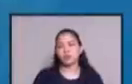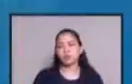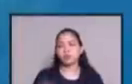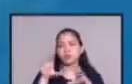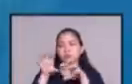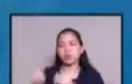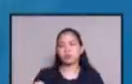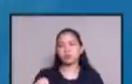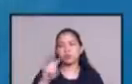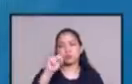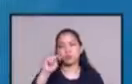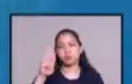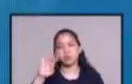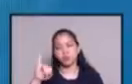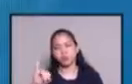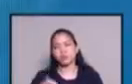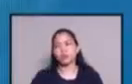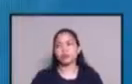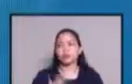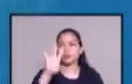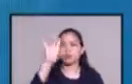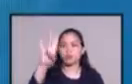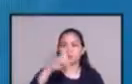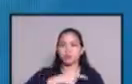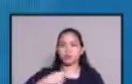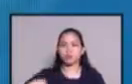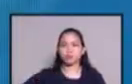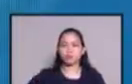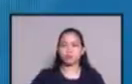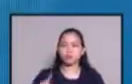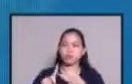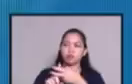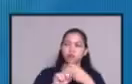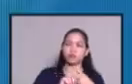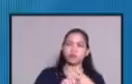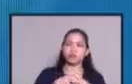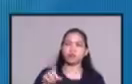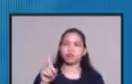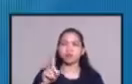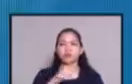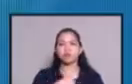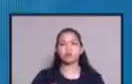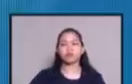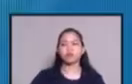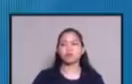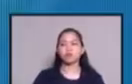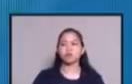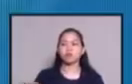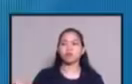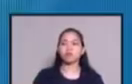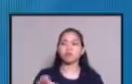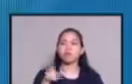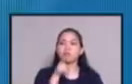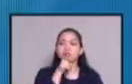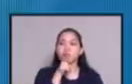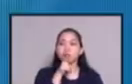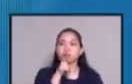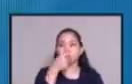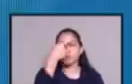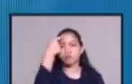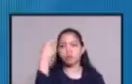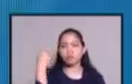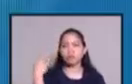Inaresto ng NBI ang 7 Chinese na dumukot sa isa nilang kababayan. Ginawa raw ito ng mga suspect dahil